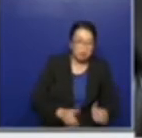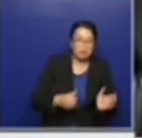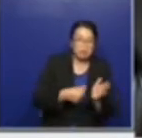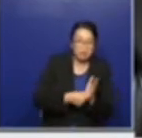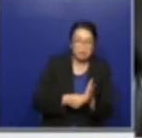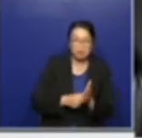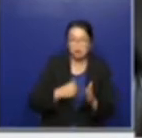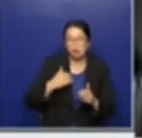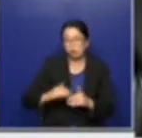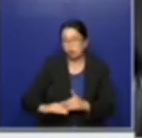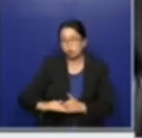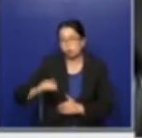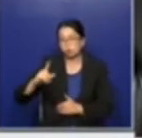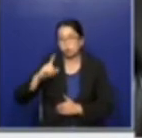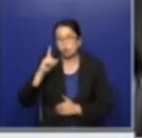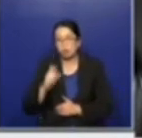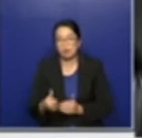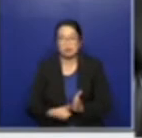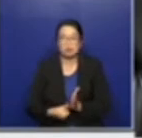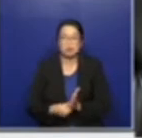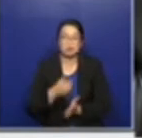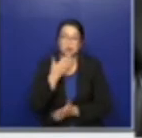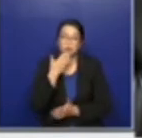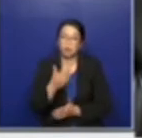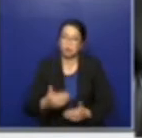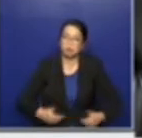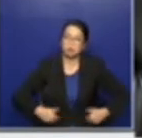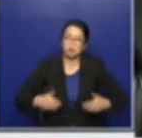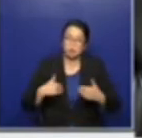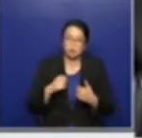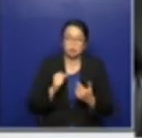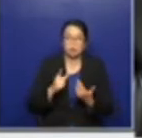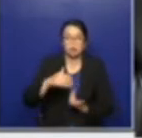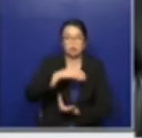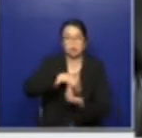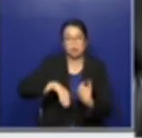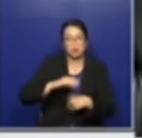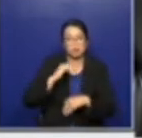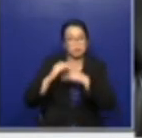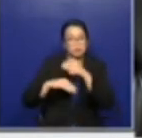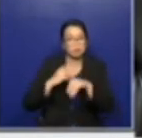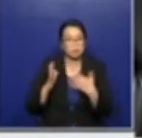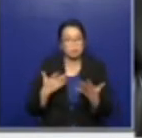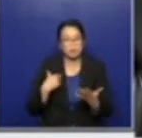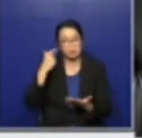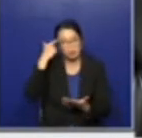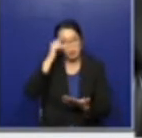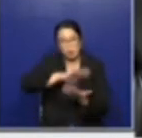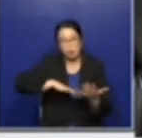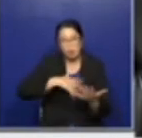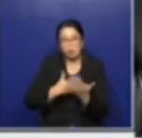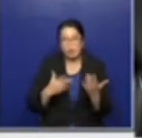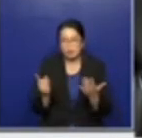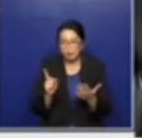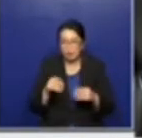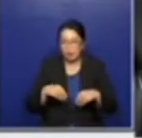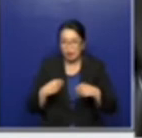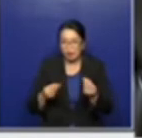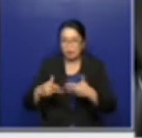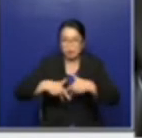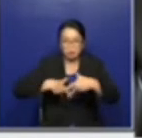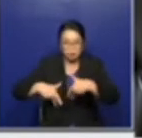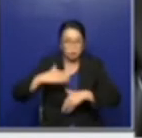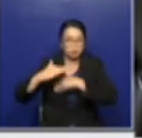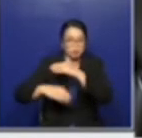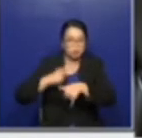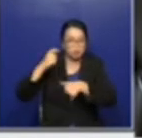ยังเป็นหนี้ถามว่าด้านเศรษฐกิจนั้นเนี่ยถามว่าท่านได้วางแผนอย่างไรกับพี่น้องประชาชนท่านได้วางแผนอะไรกับมนุษย์บ้